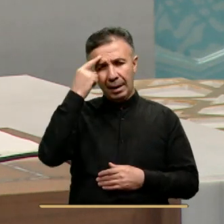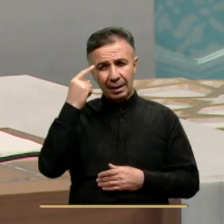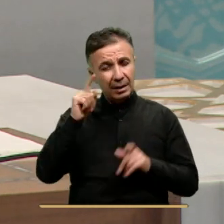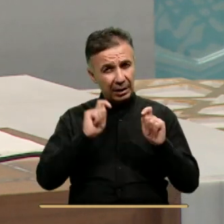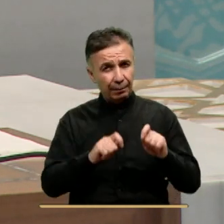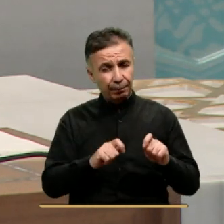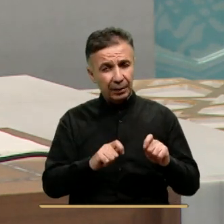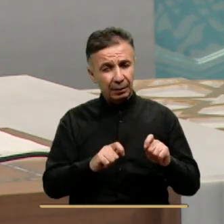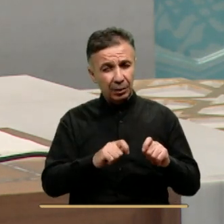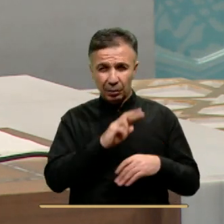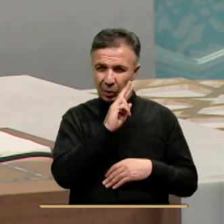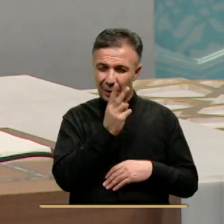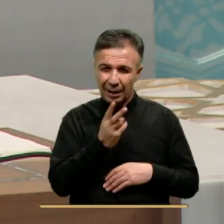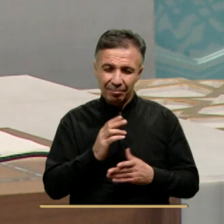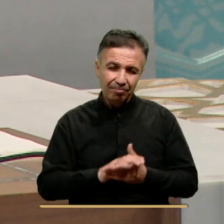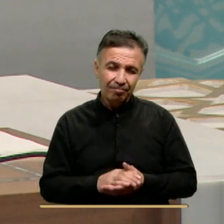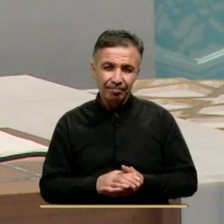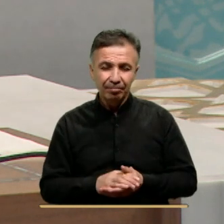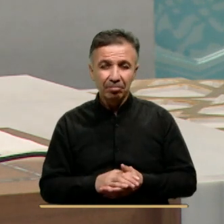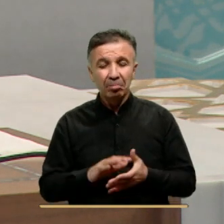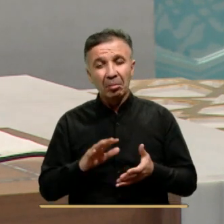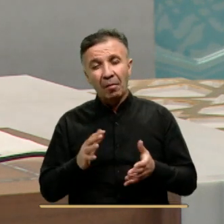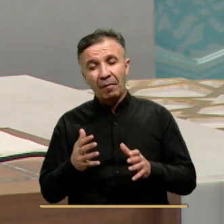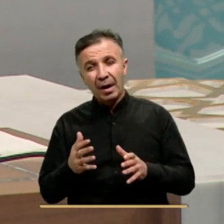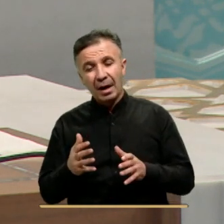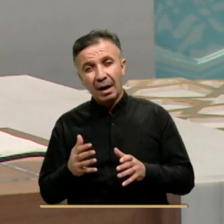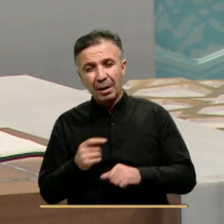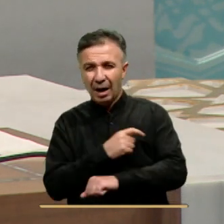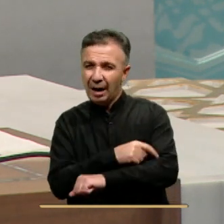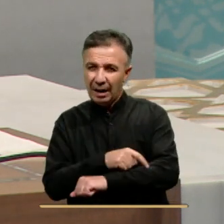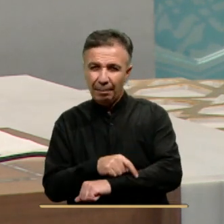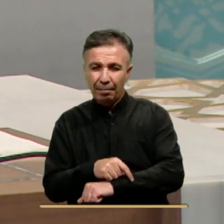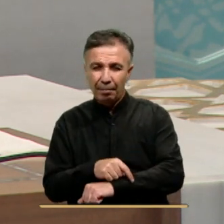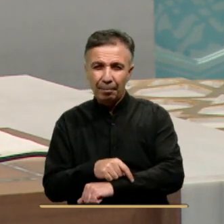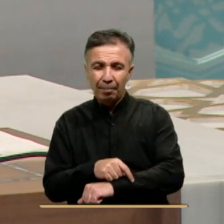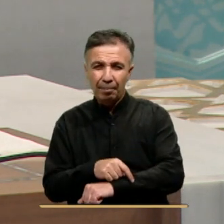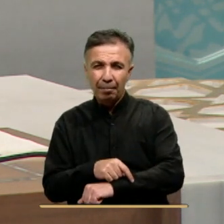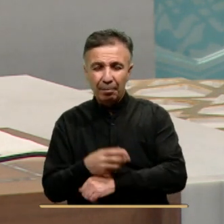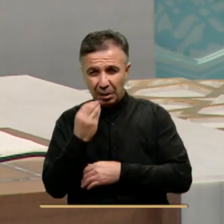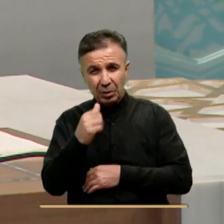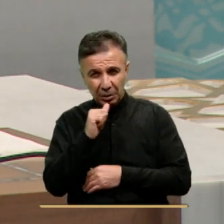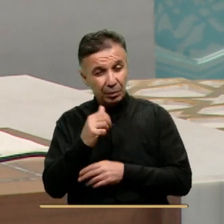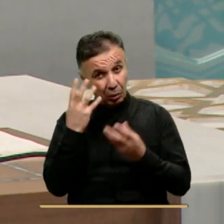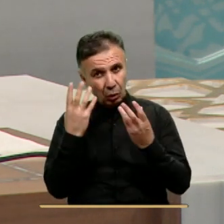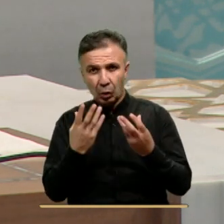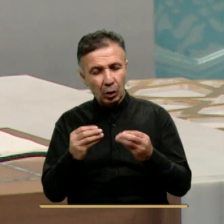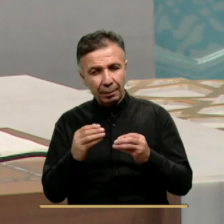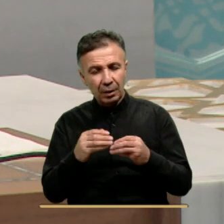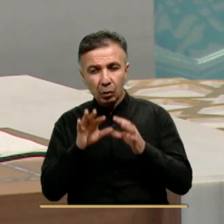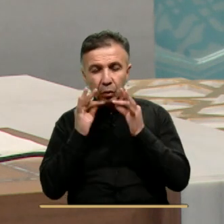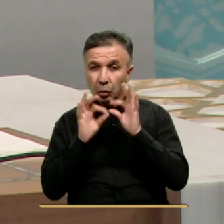olduğumuz bir günah veya bulaşmış olduğumuz bir haram da buna sebep olabilir